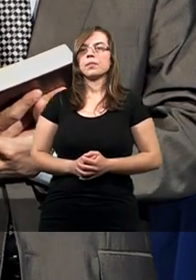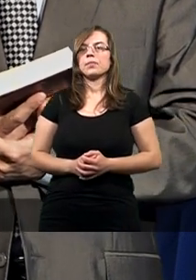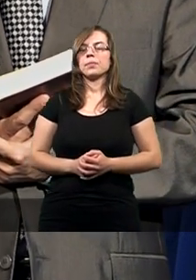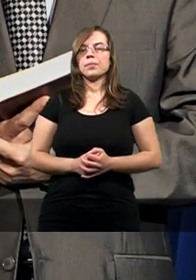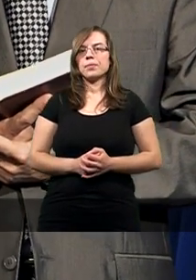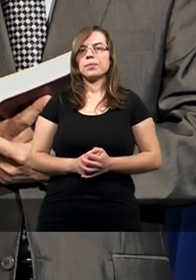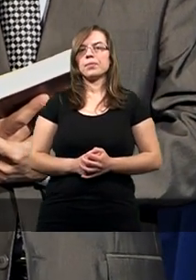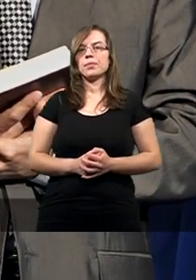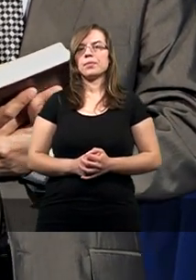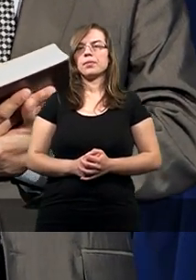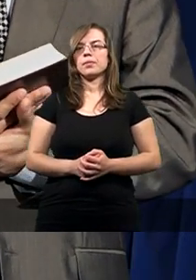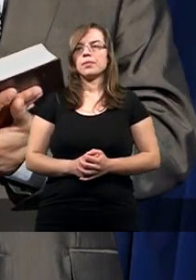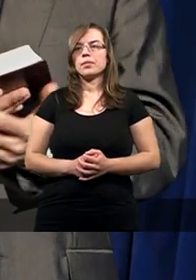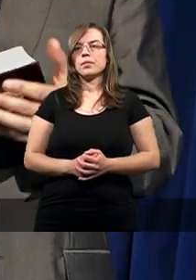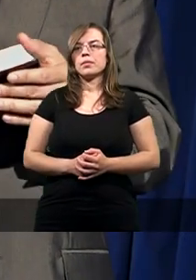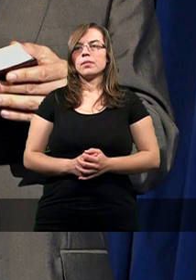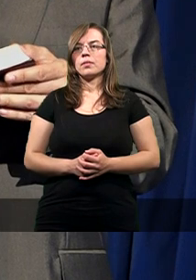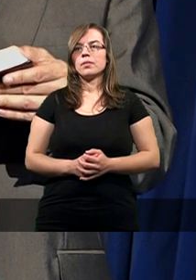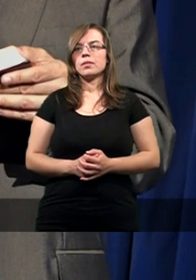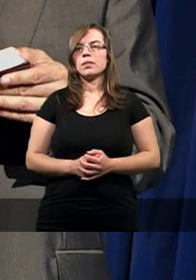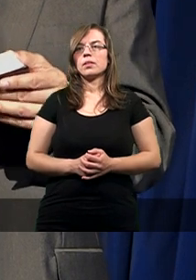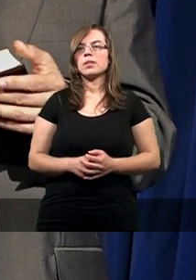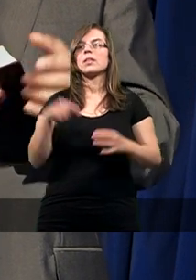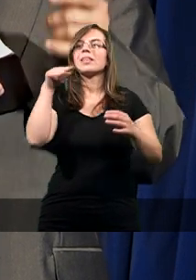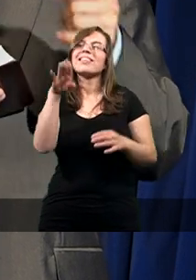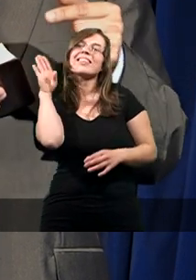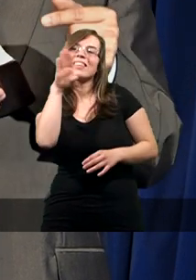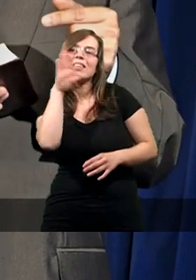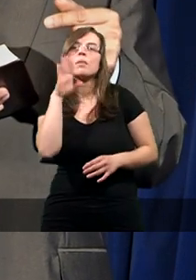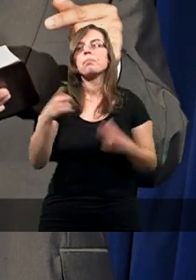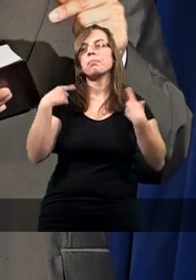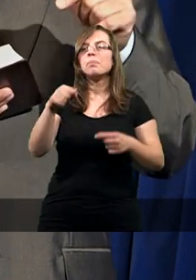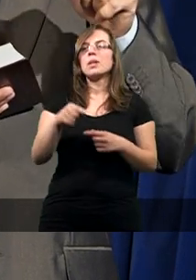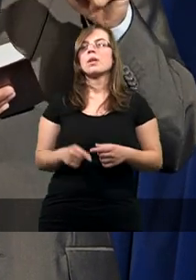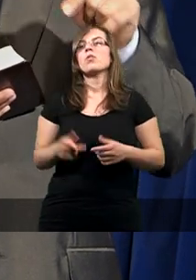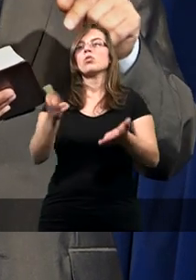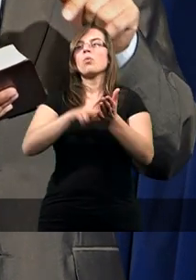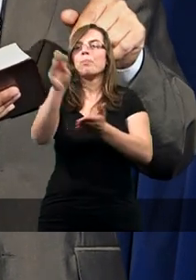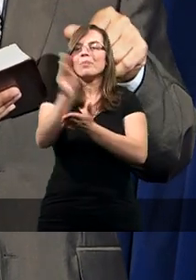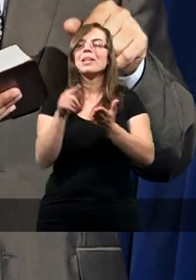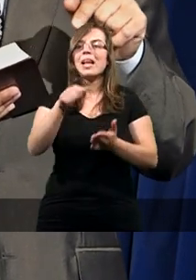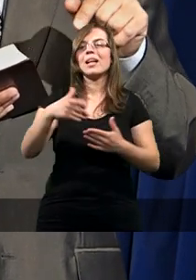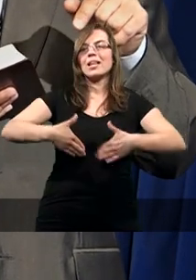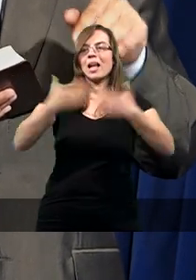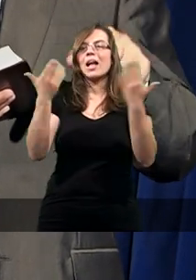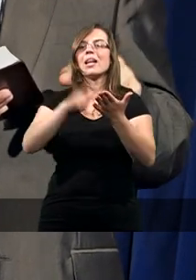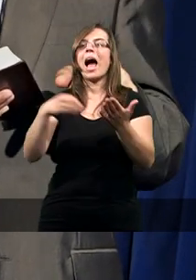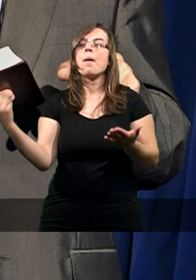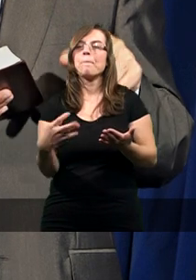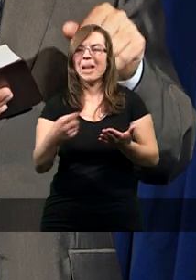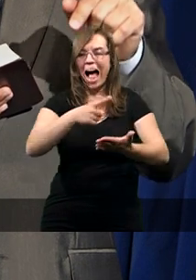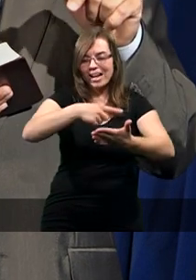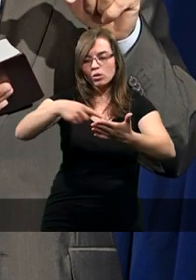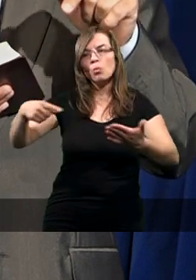there was the same finger that wrote the Ten Commandments in stone. Ten sam palec, który pisał tego dnia na